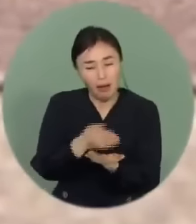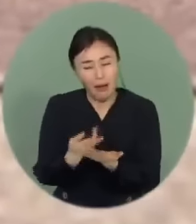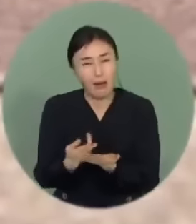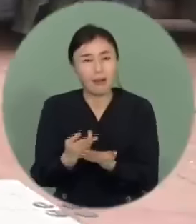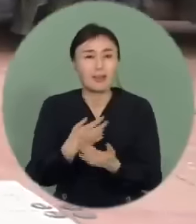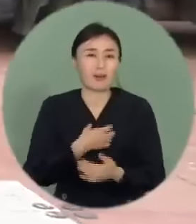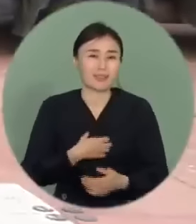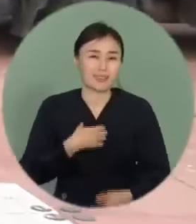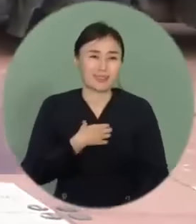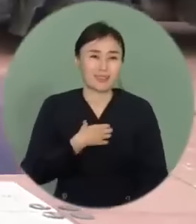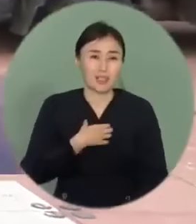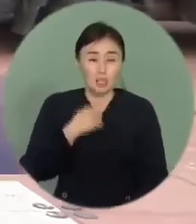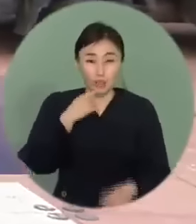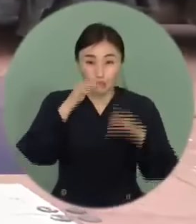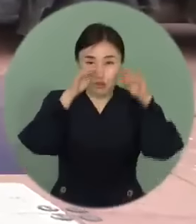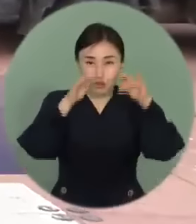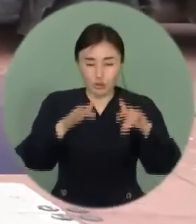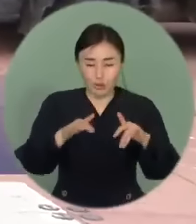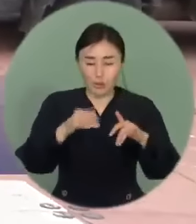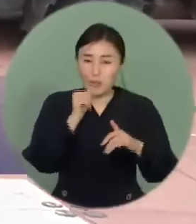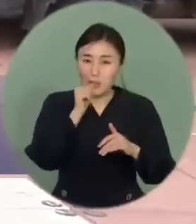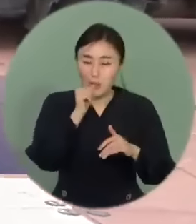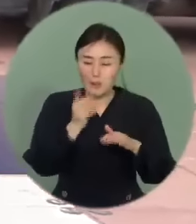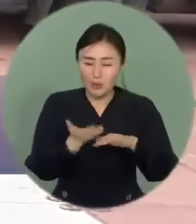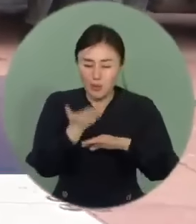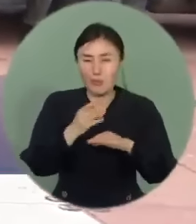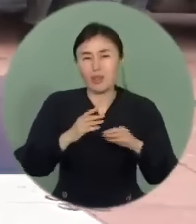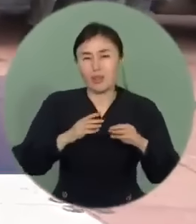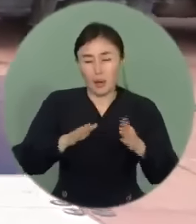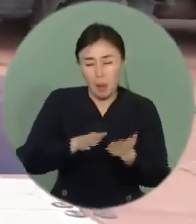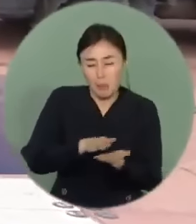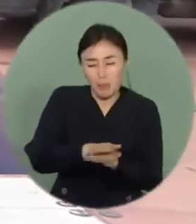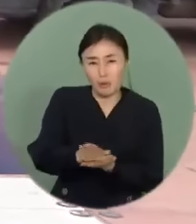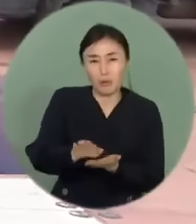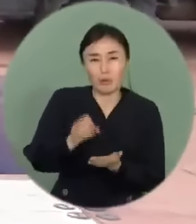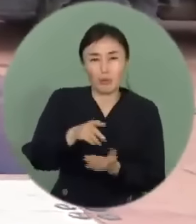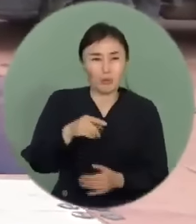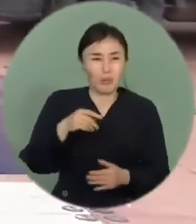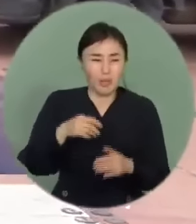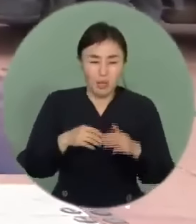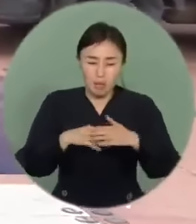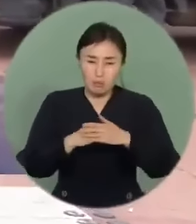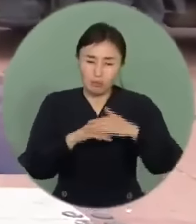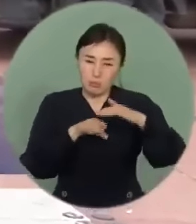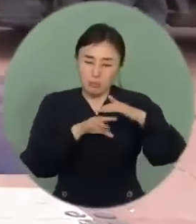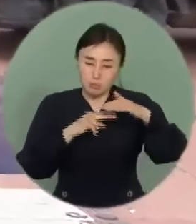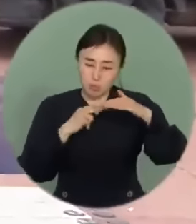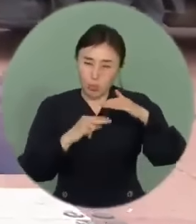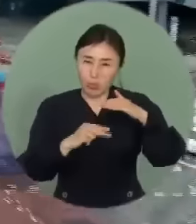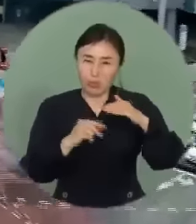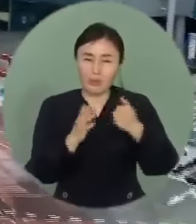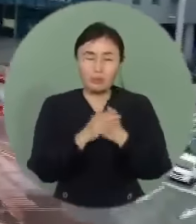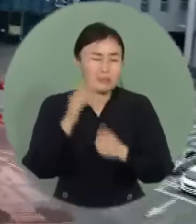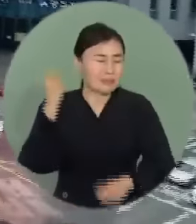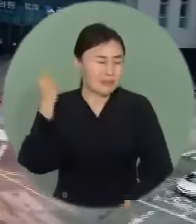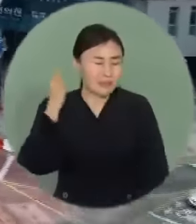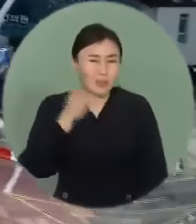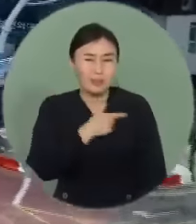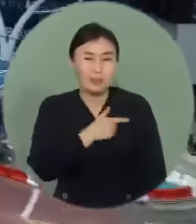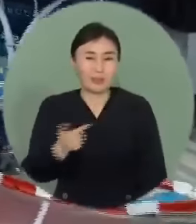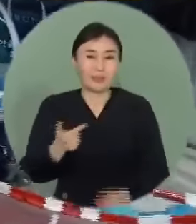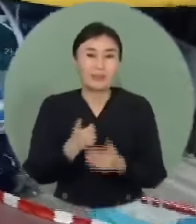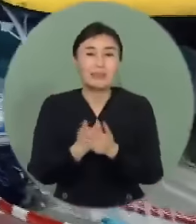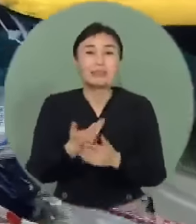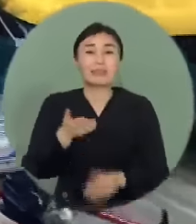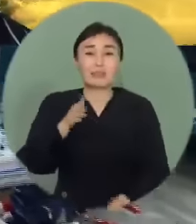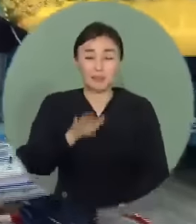덜었습니다 눈이 오면이 미끄럽고 그런 점도 있고 소리 때문에 좀 힘들어요 하지만 유동